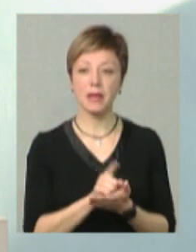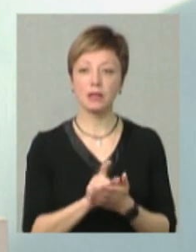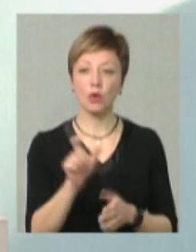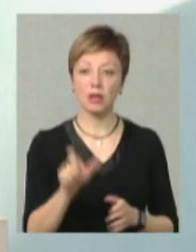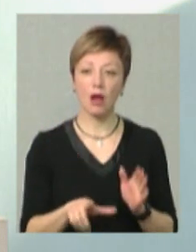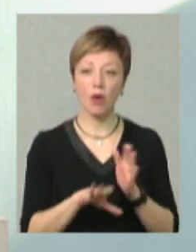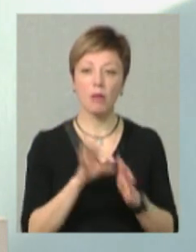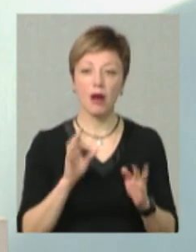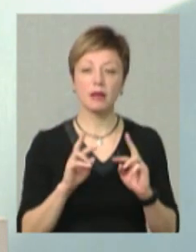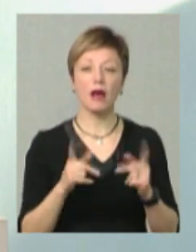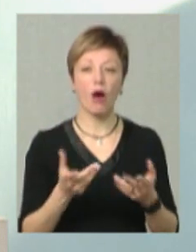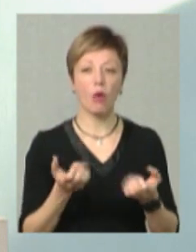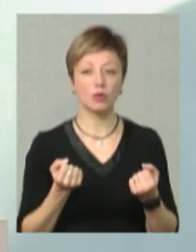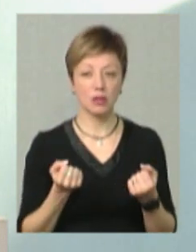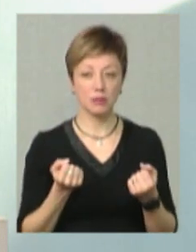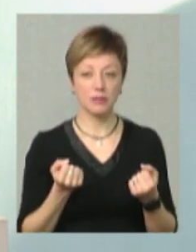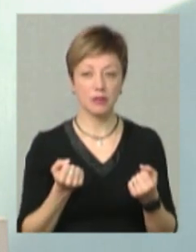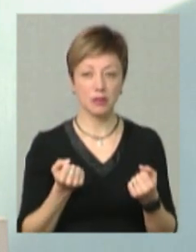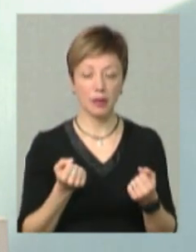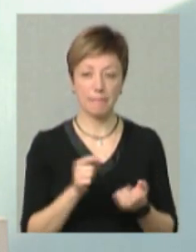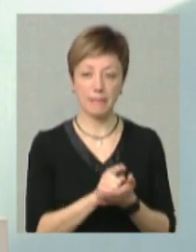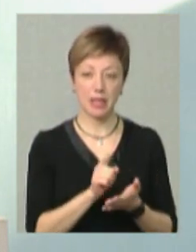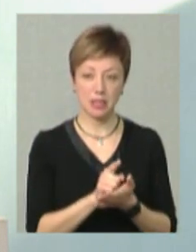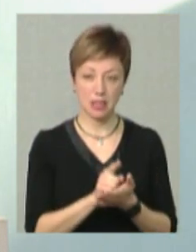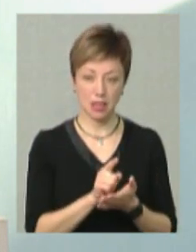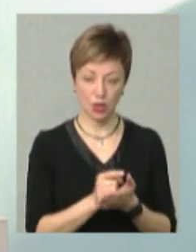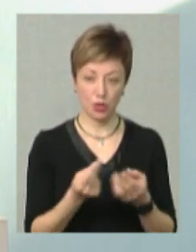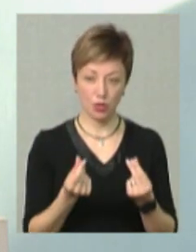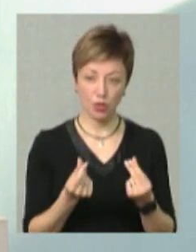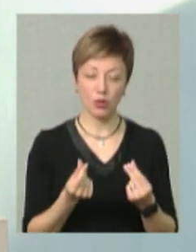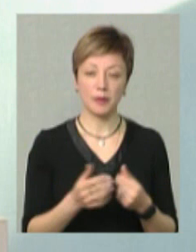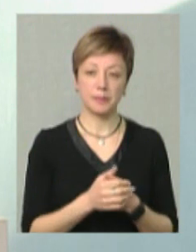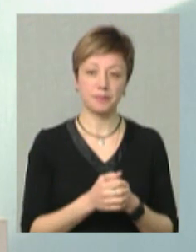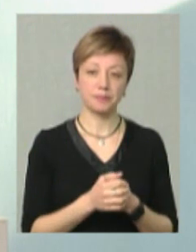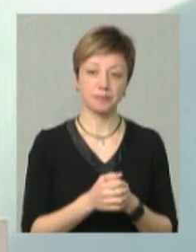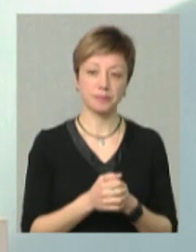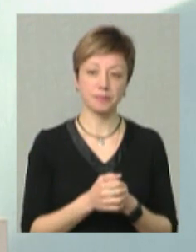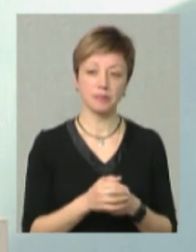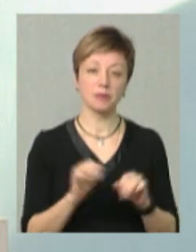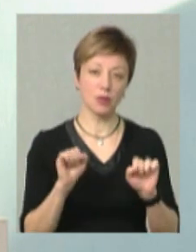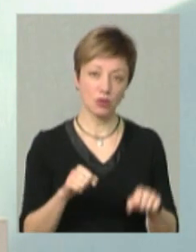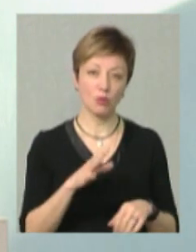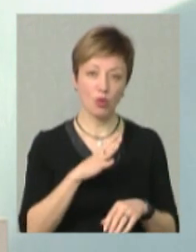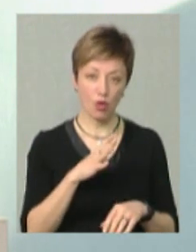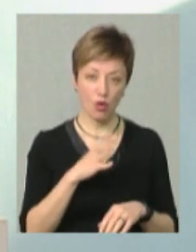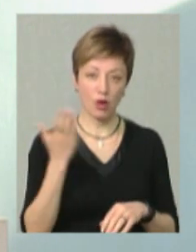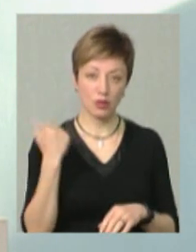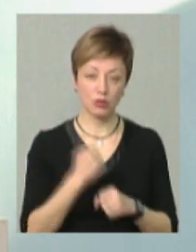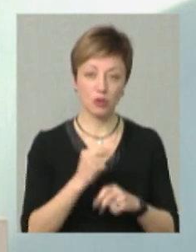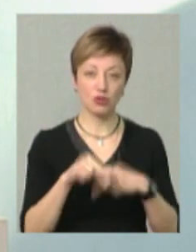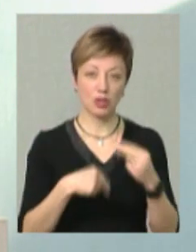обирав спосіб отримувати пенсію. І в тому, зокрема, це можна було зробити через